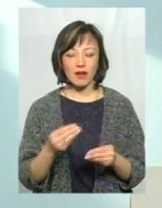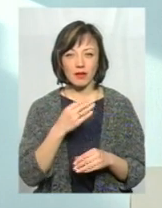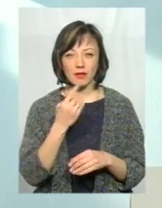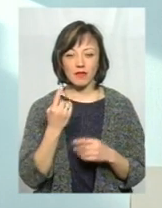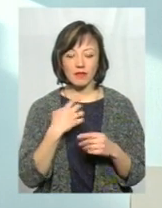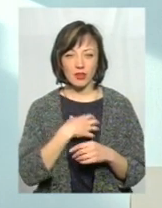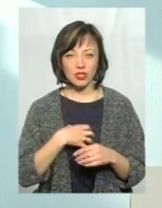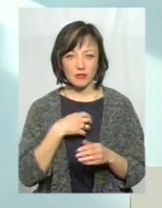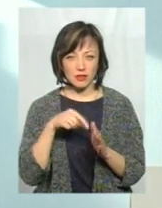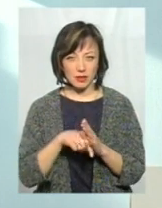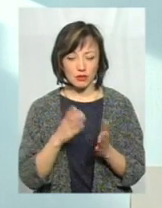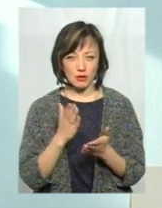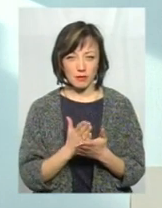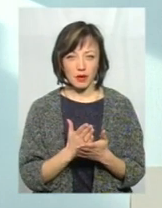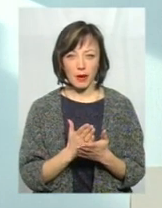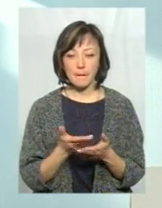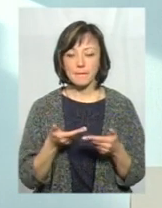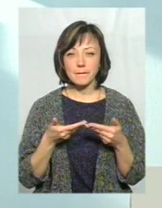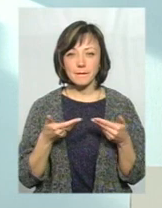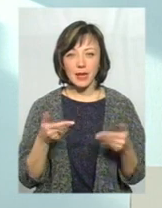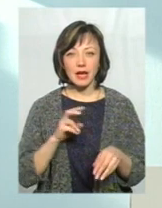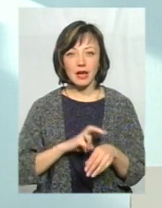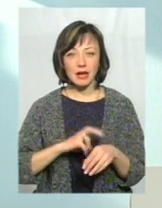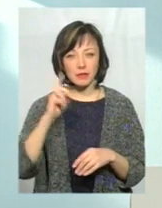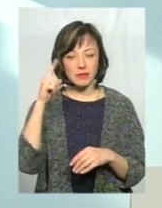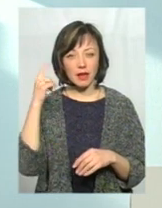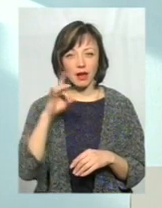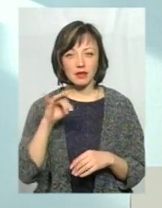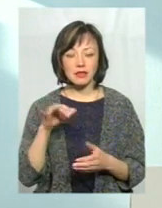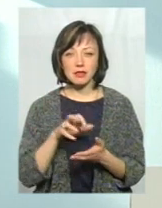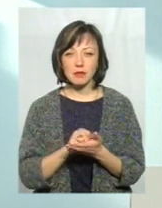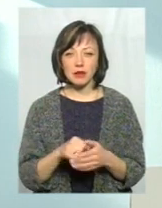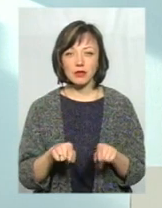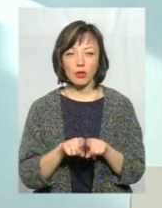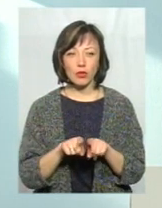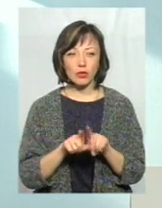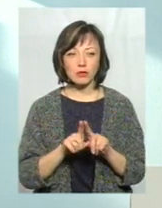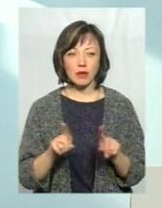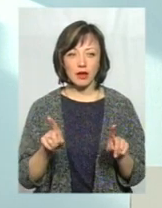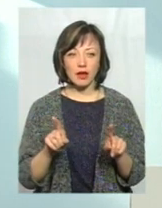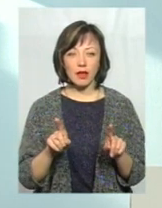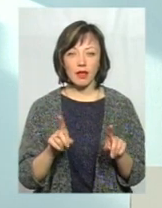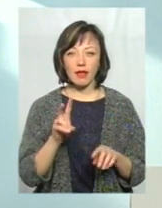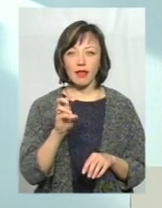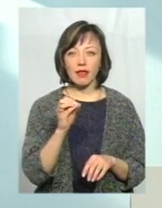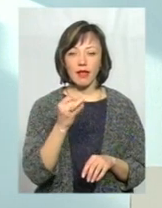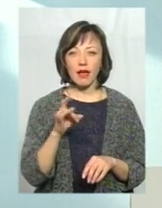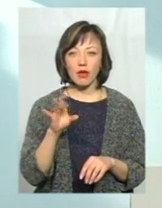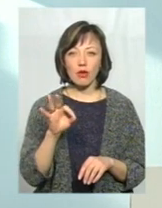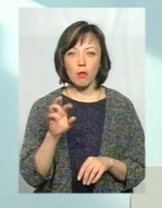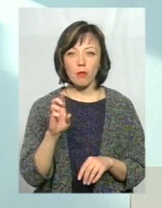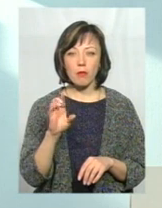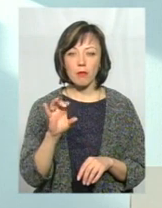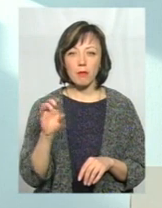роль. Ми, психіатри, займаємося і також такою своєрідною нейробіологією в